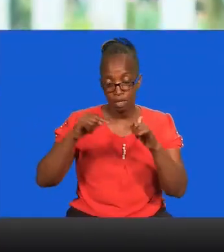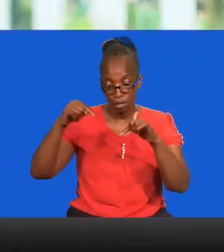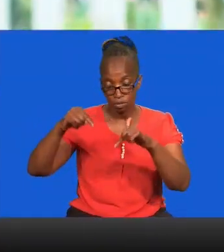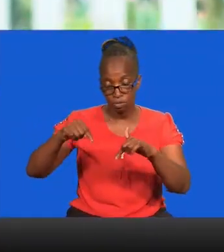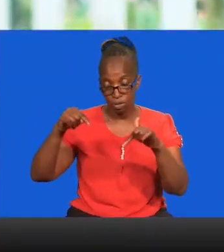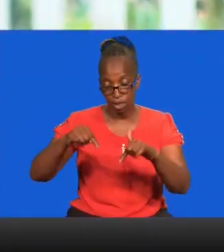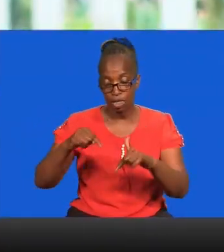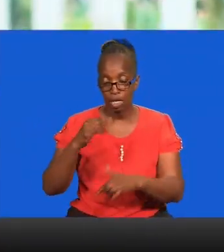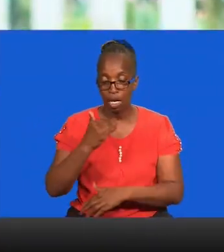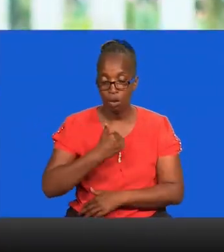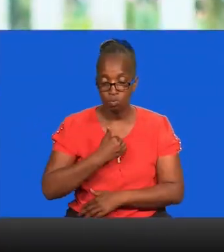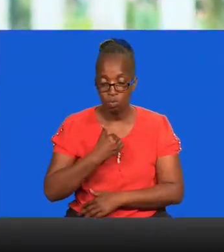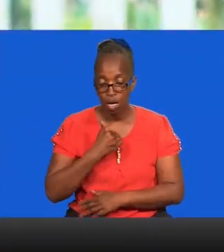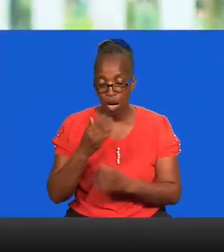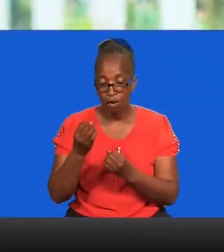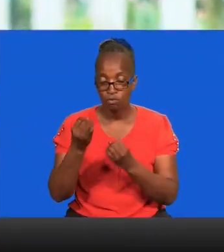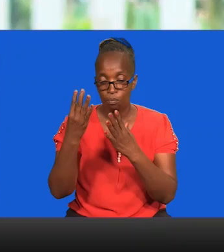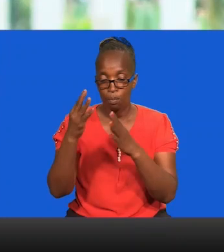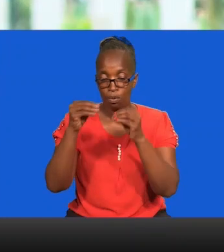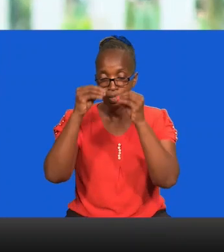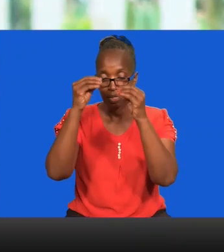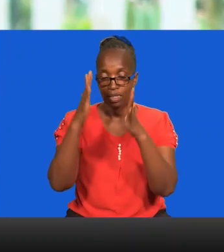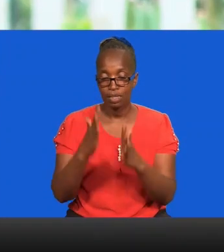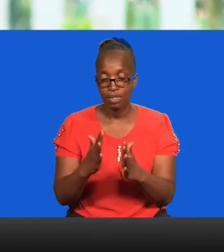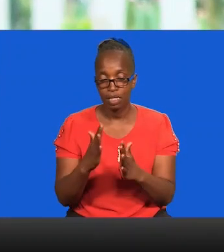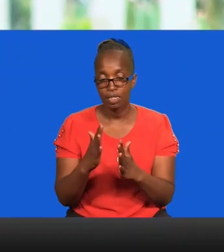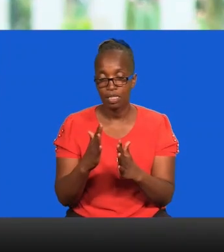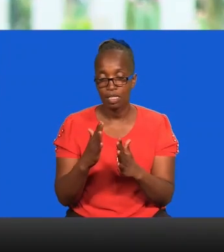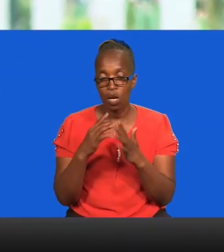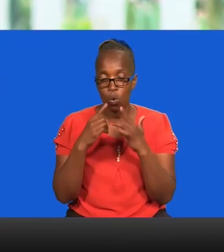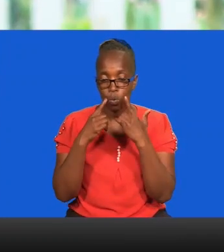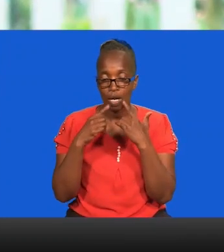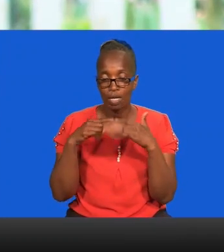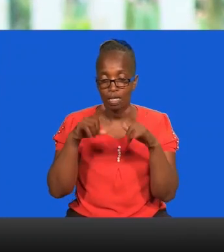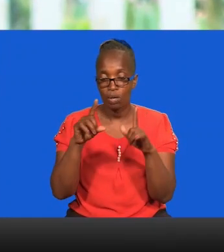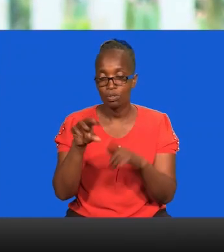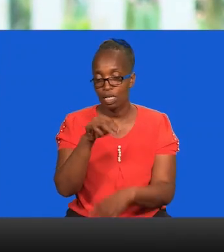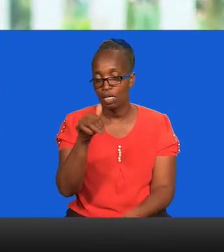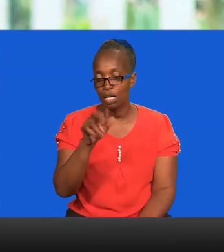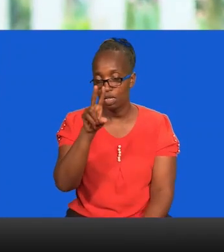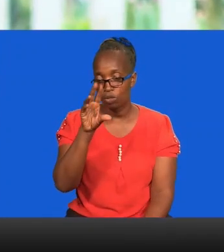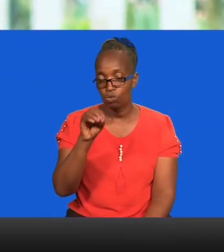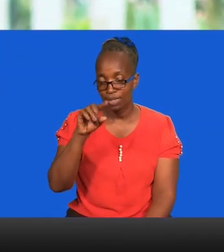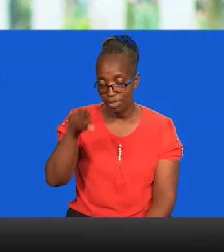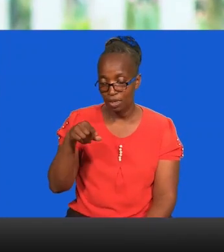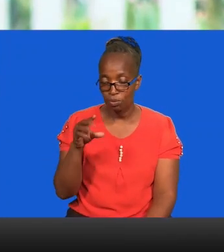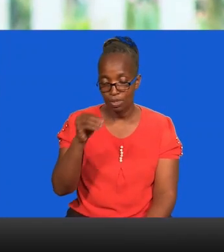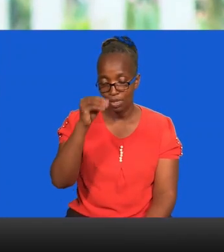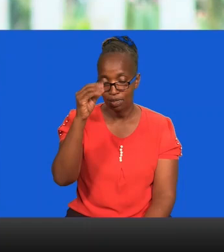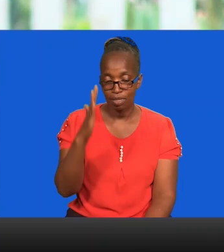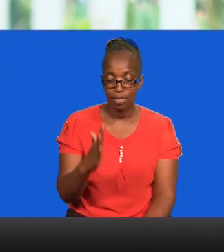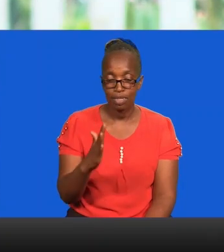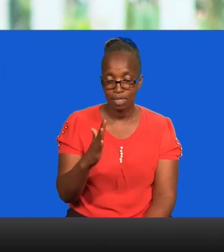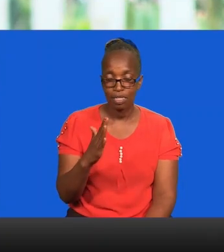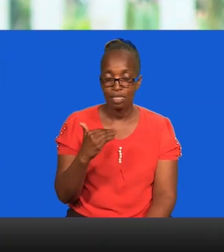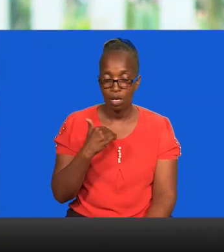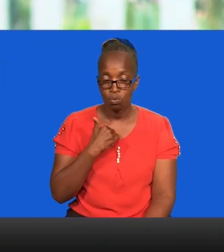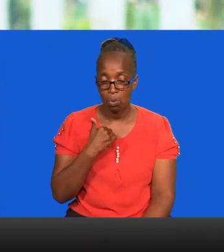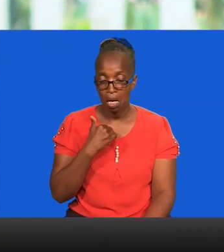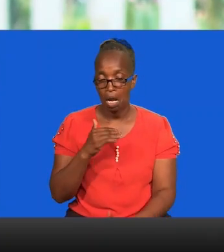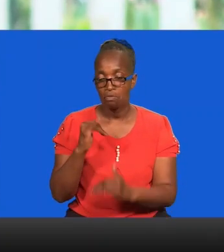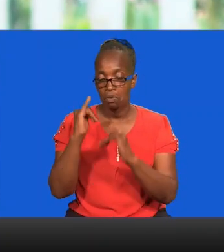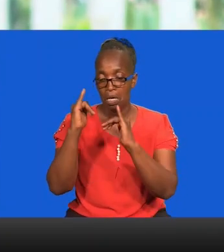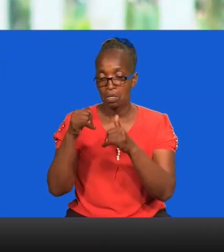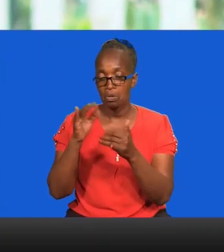Today we have more teachers. We just announced another 20,000 teachers. We have a